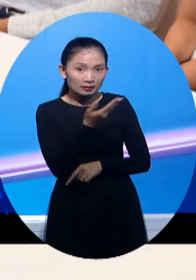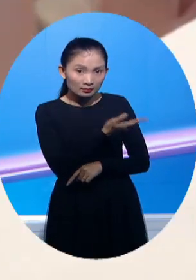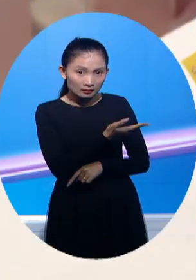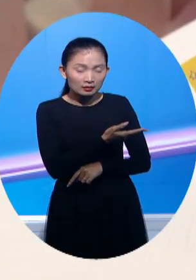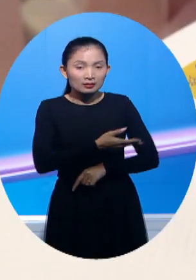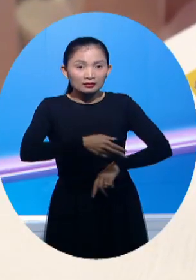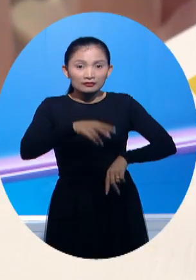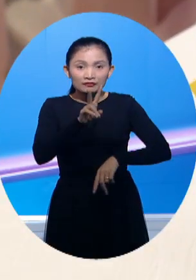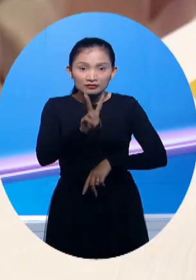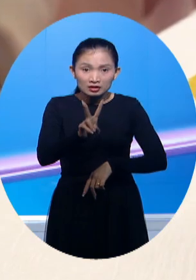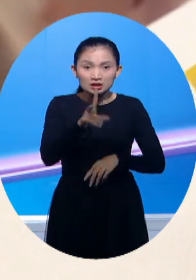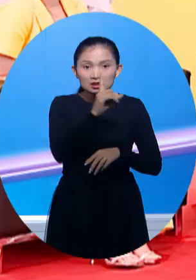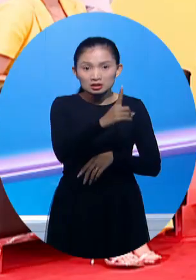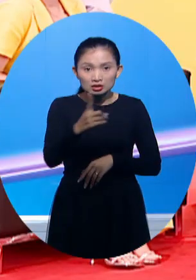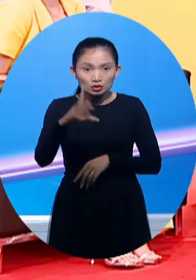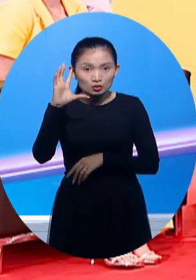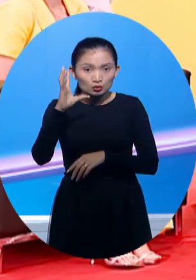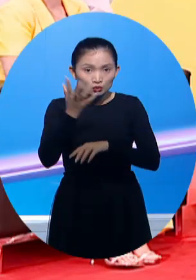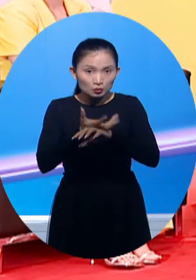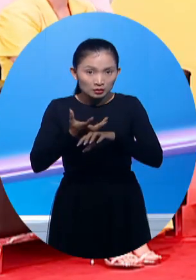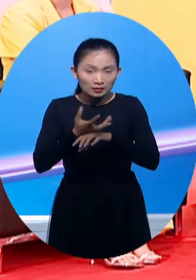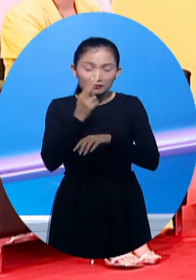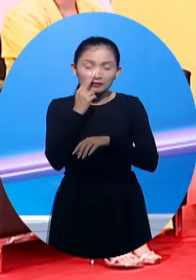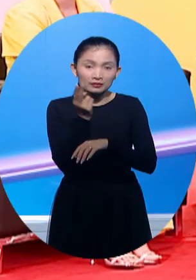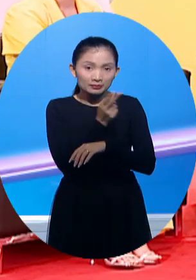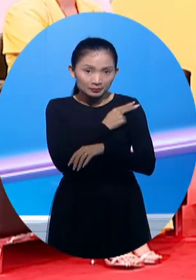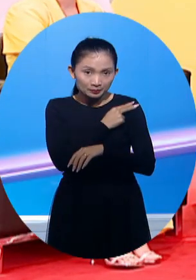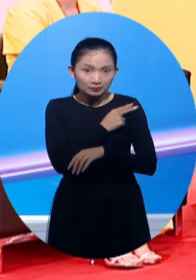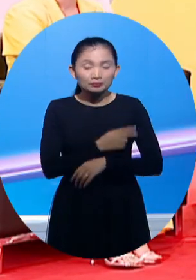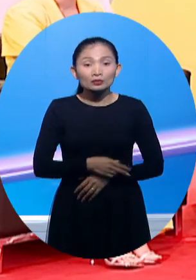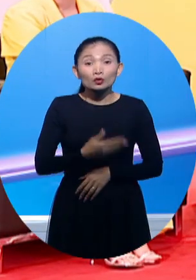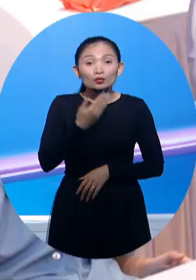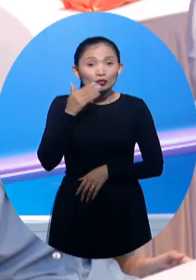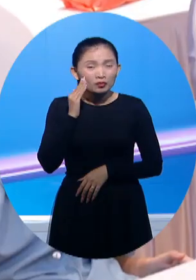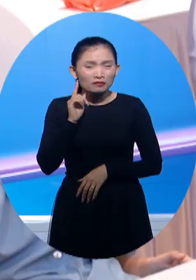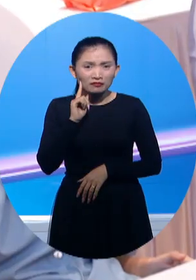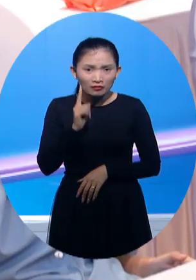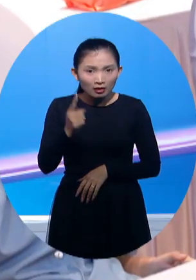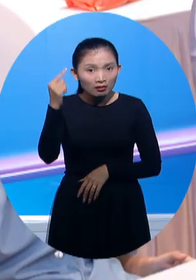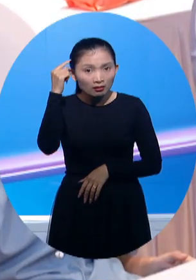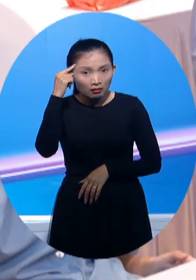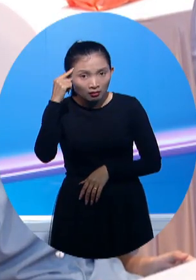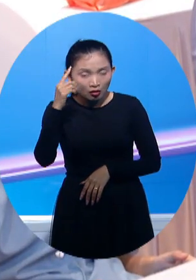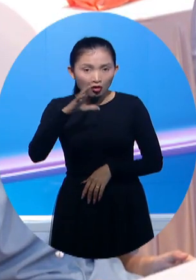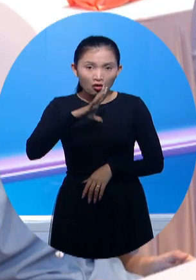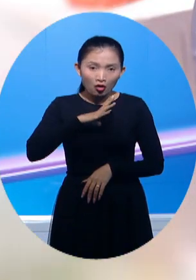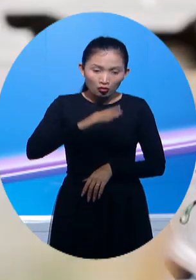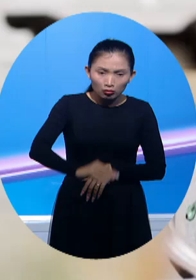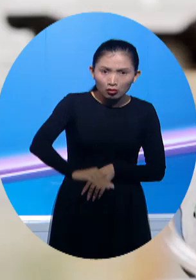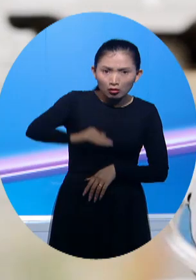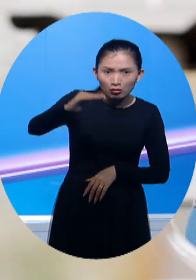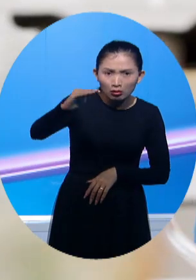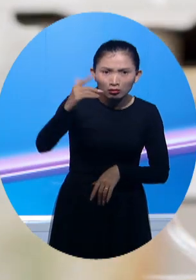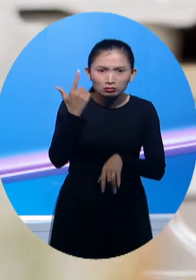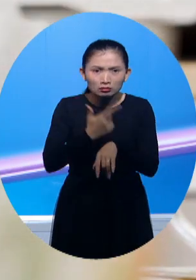tăng trưởng toàn diện của trẻ, trong đó có phát triển trí não. Phụ huynh cần nắm được các giai đoạn vàng phát triển trí não của con để từ đó thiết lập